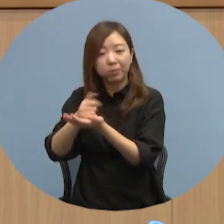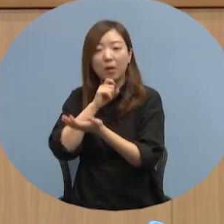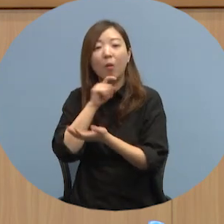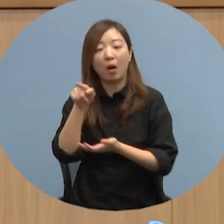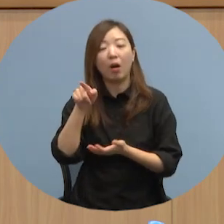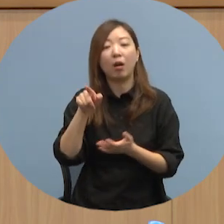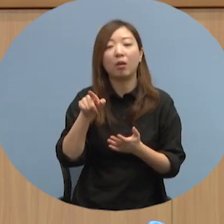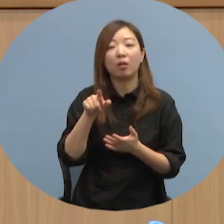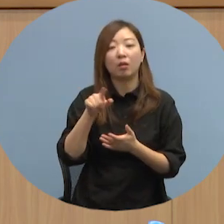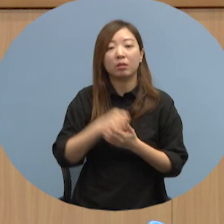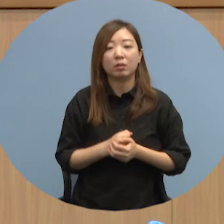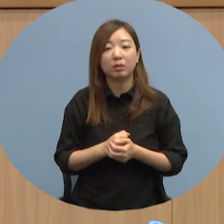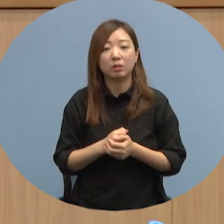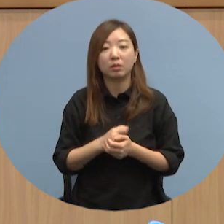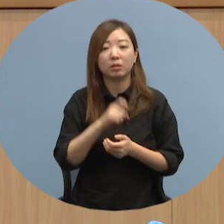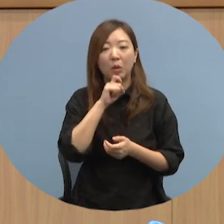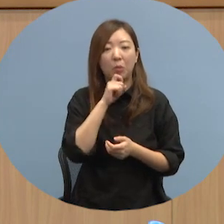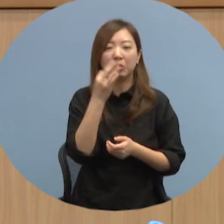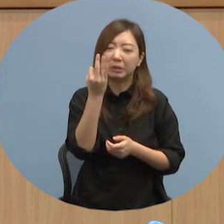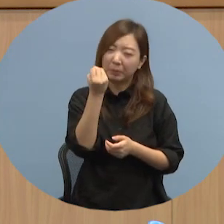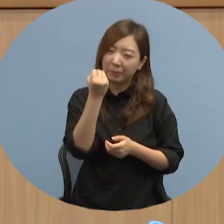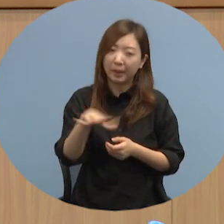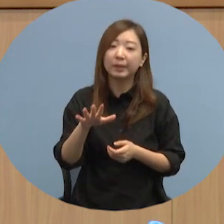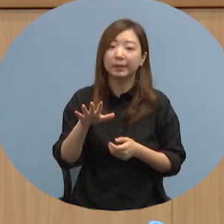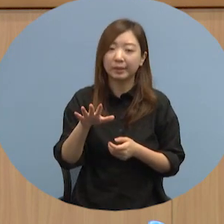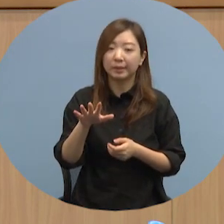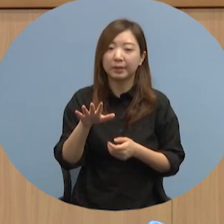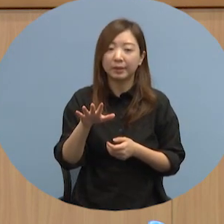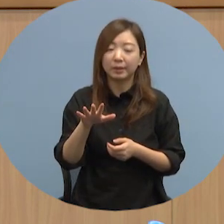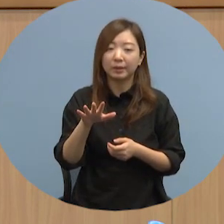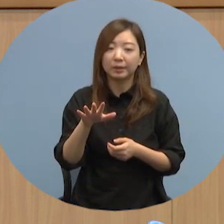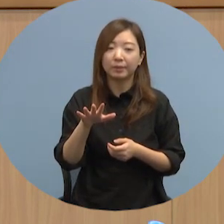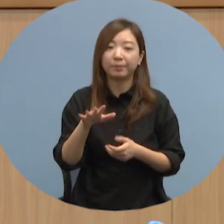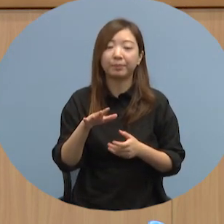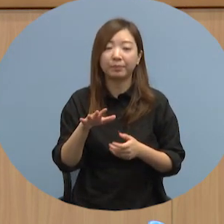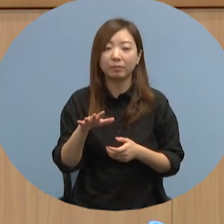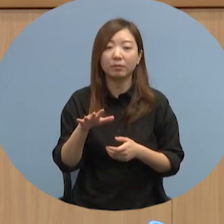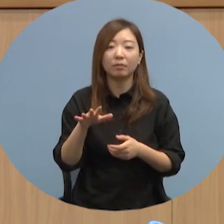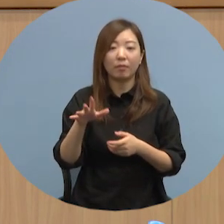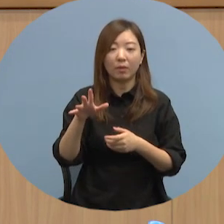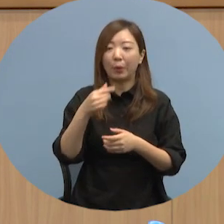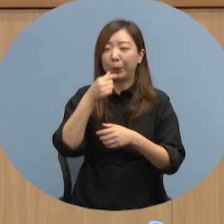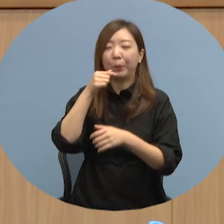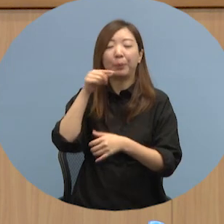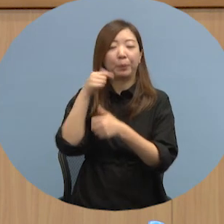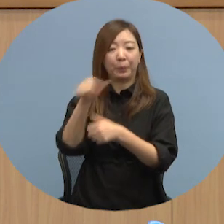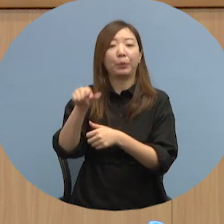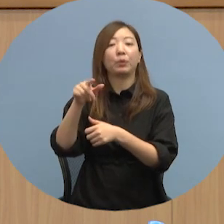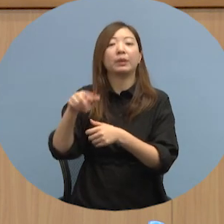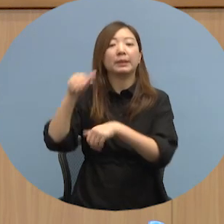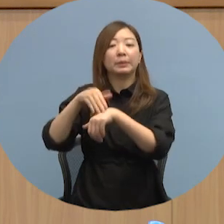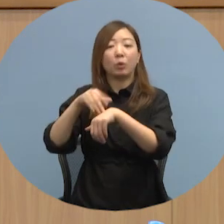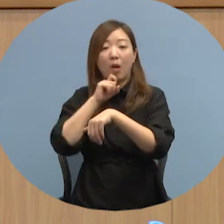概30幾位嘅嗰啲個案嘅咁嘅接觸者咧，就送去檢疫中心